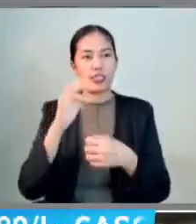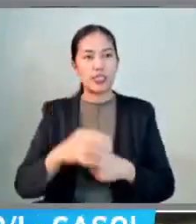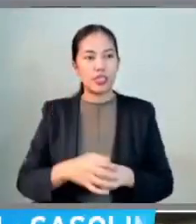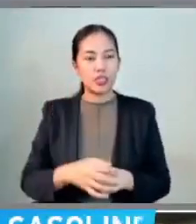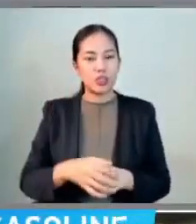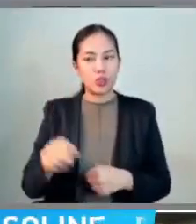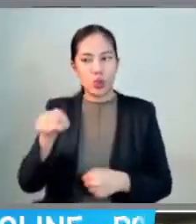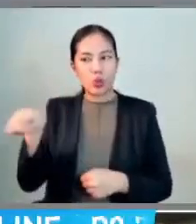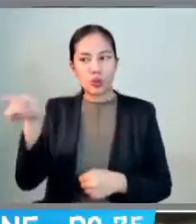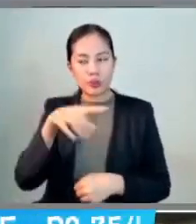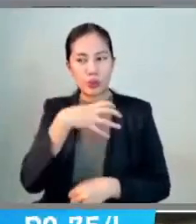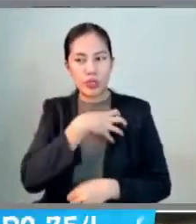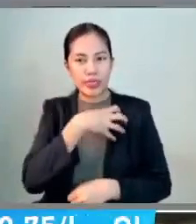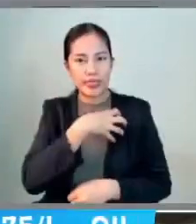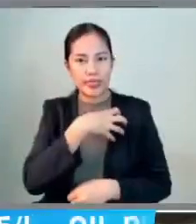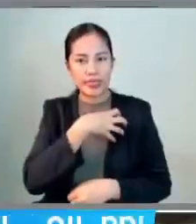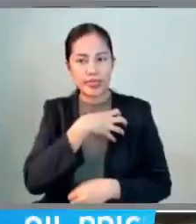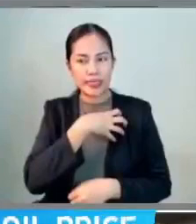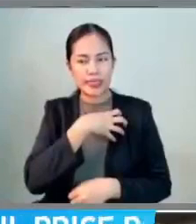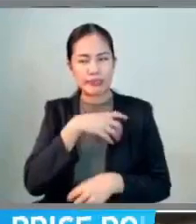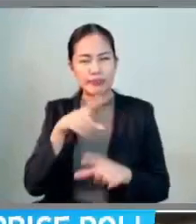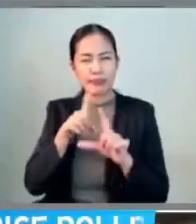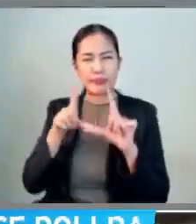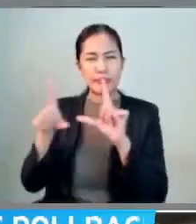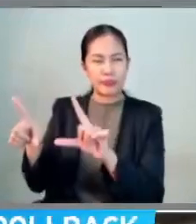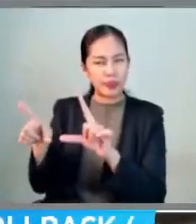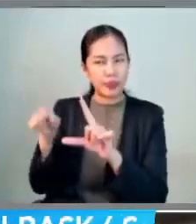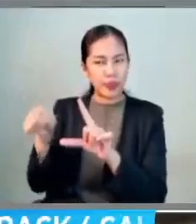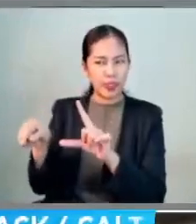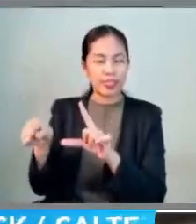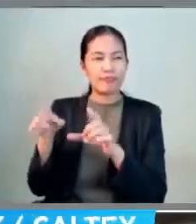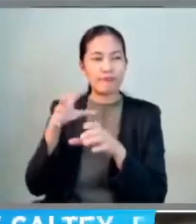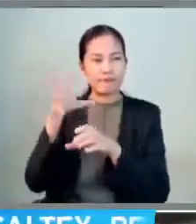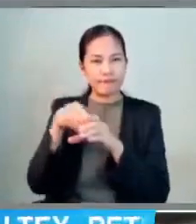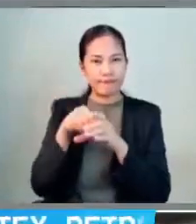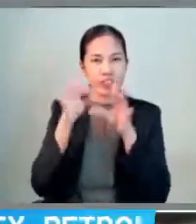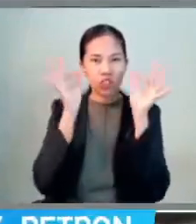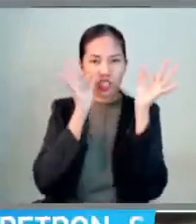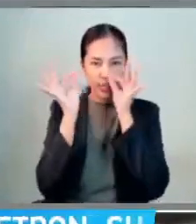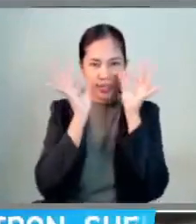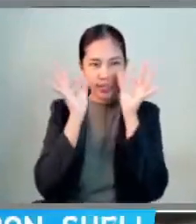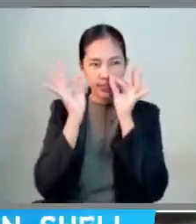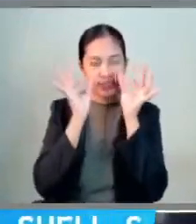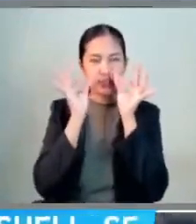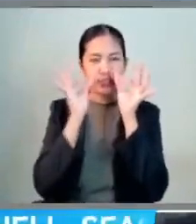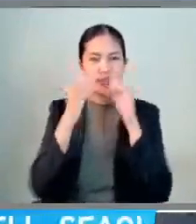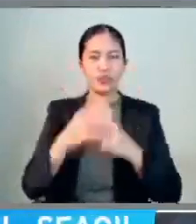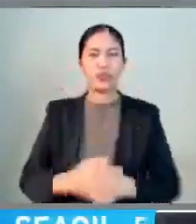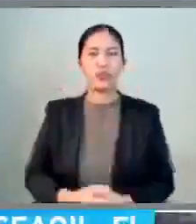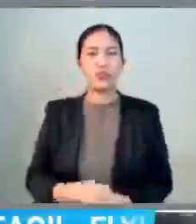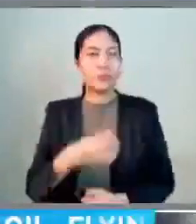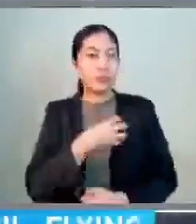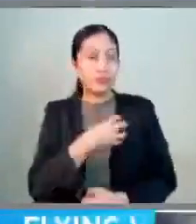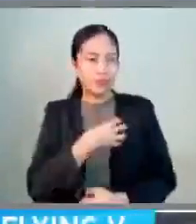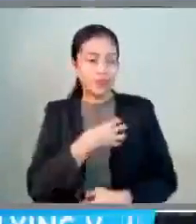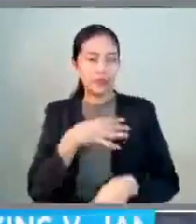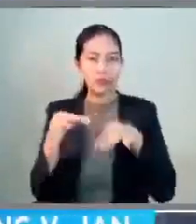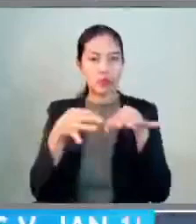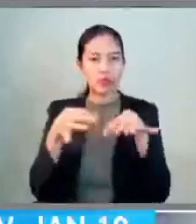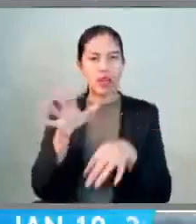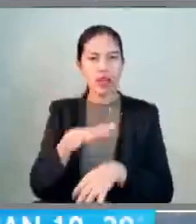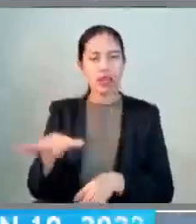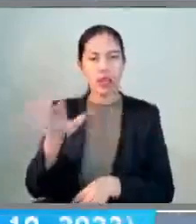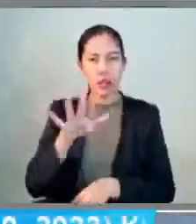na una na nilang natukoy na di umano'y sangkot sa illegal na droga. Una nang sinabi ng PNP na hindi bababa sa 10 yung